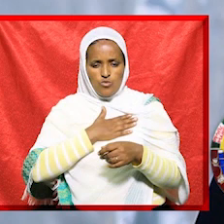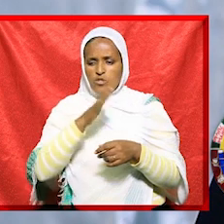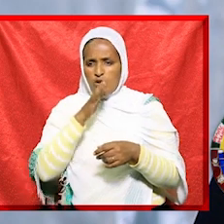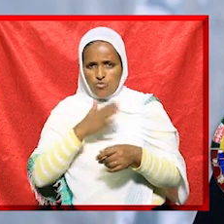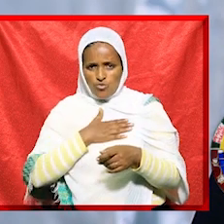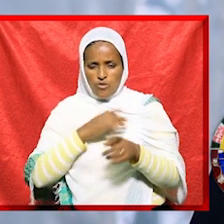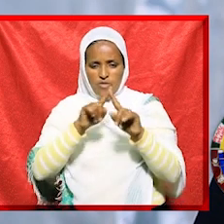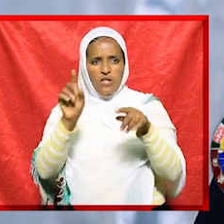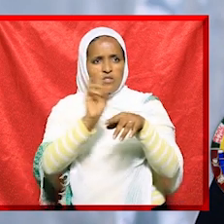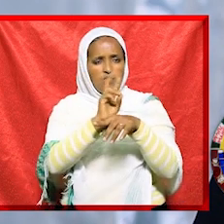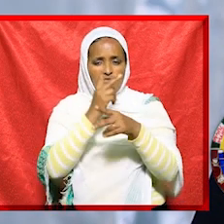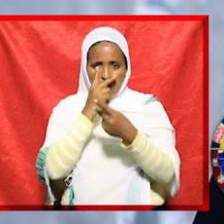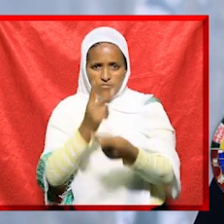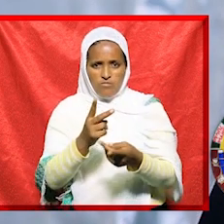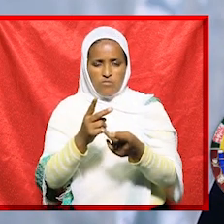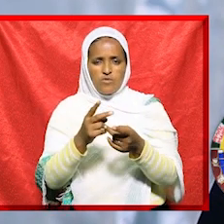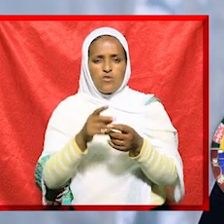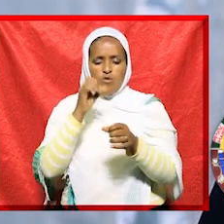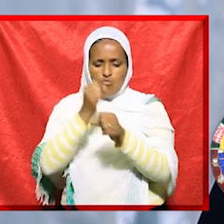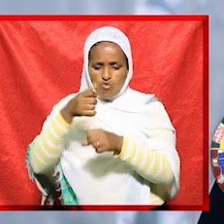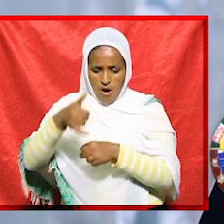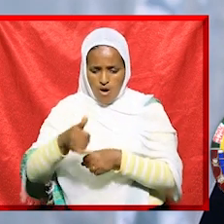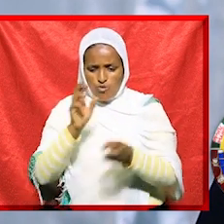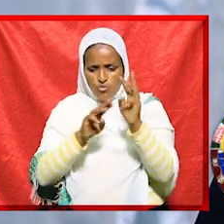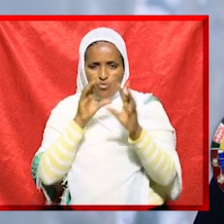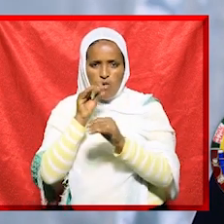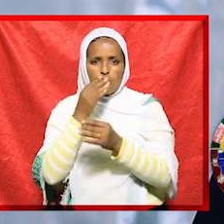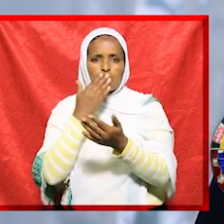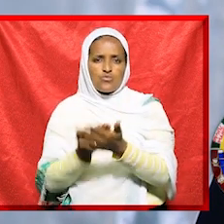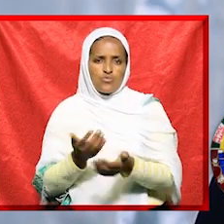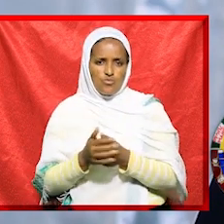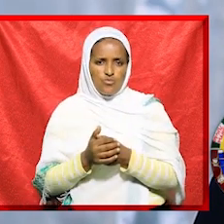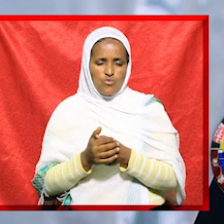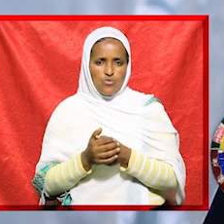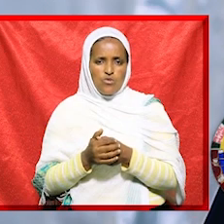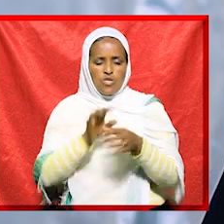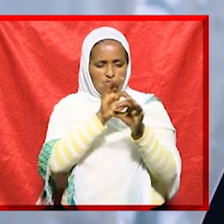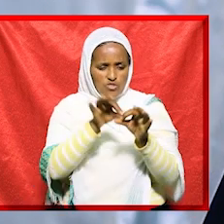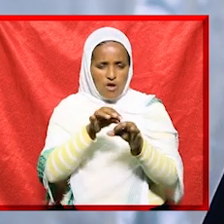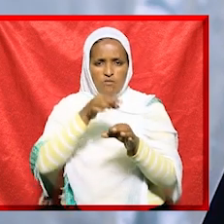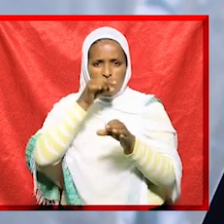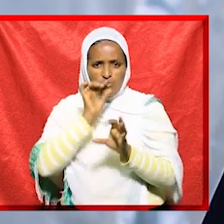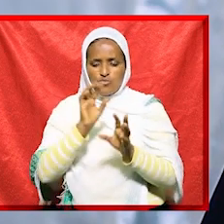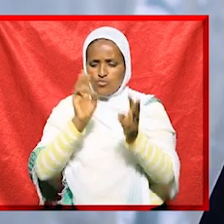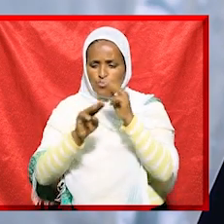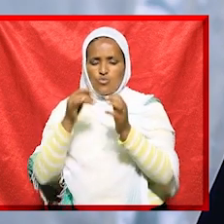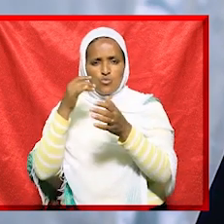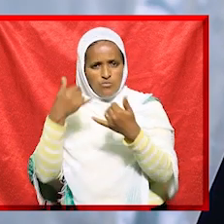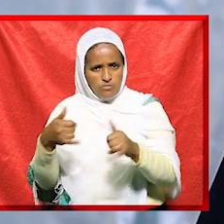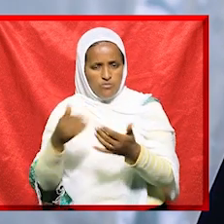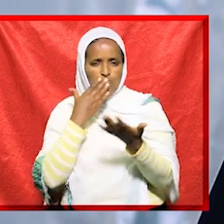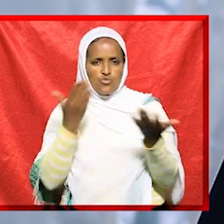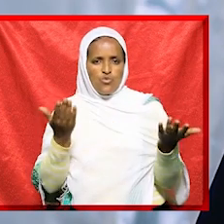ነው እንዴ አባቶቼን እናቶቼን እንዴ በተለይ ሚዲያ የምትመለከቱ እስኪ ቡና ስትጠጡም ችግሩን አውሩበት